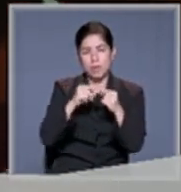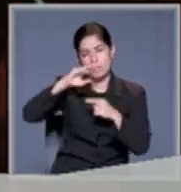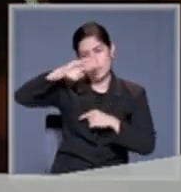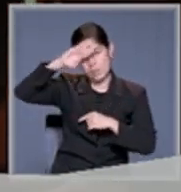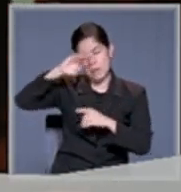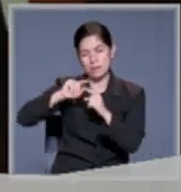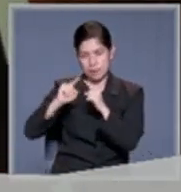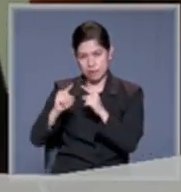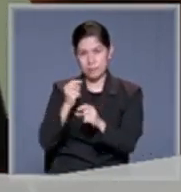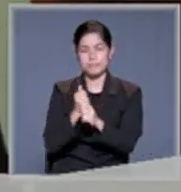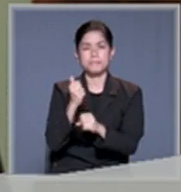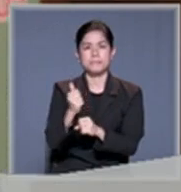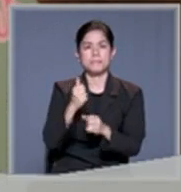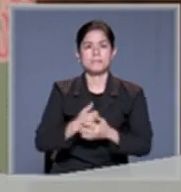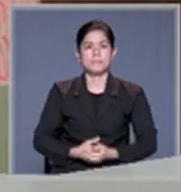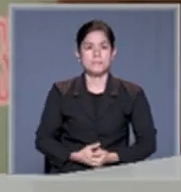ง